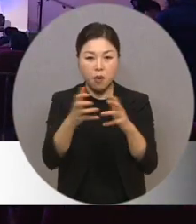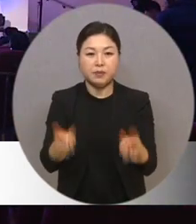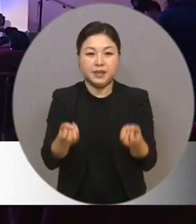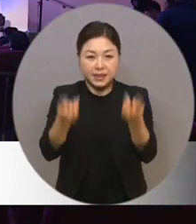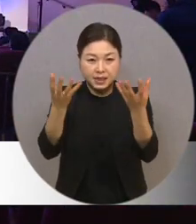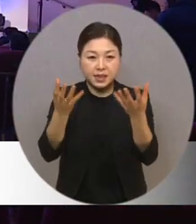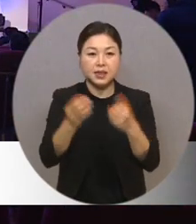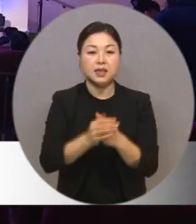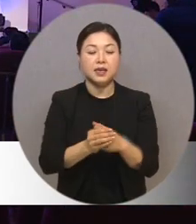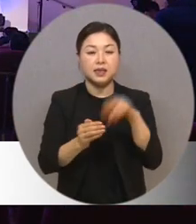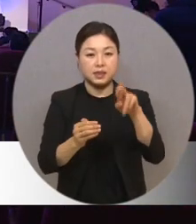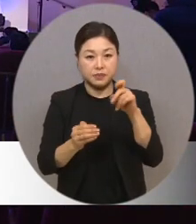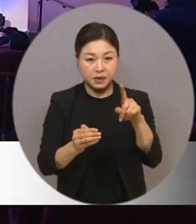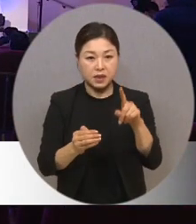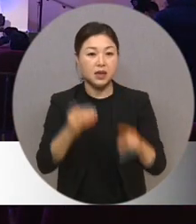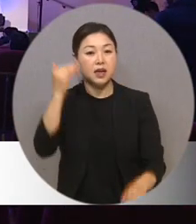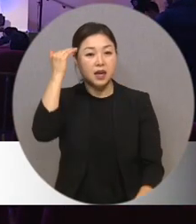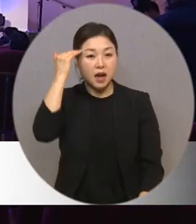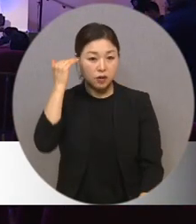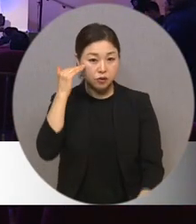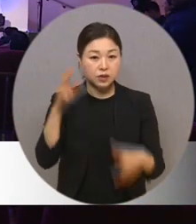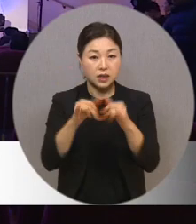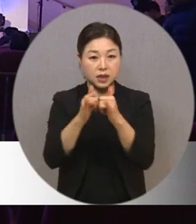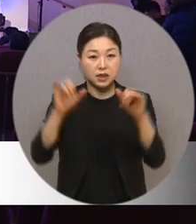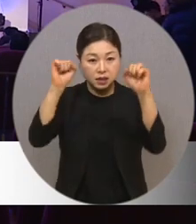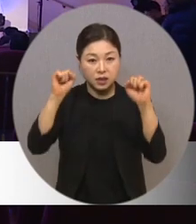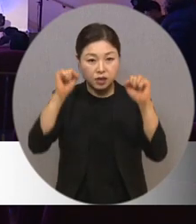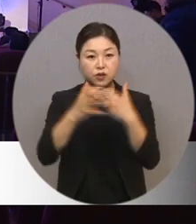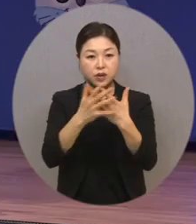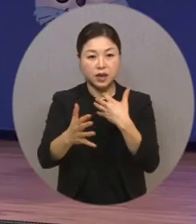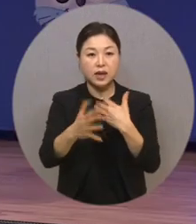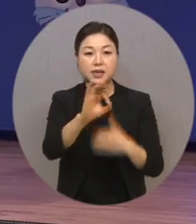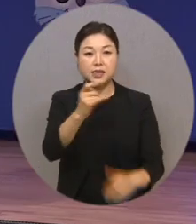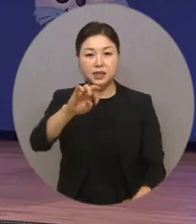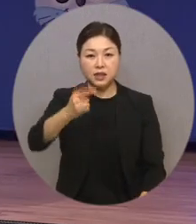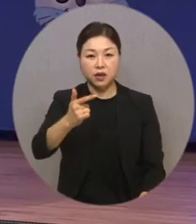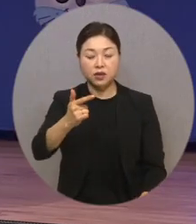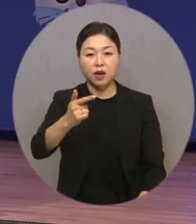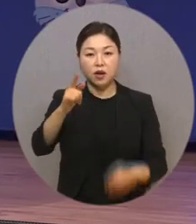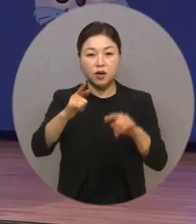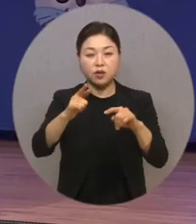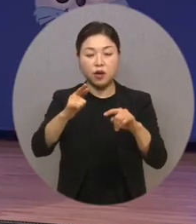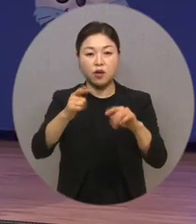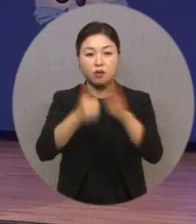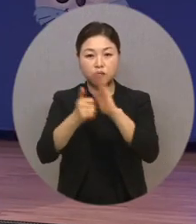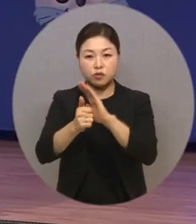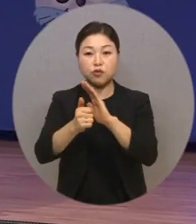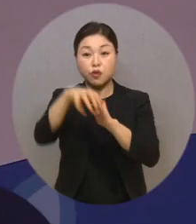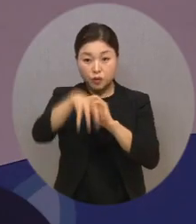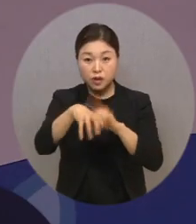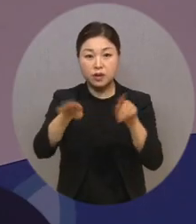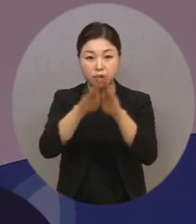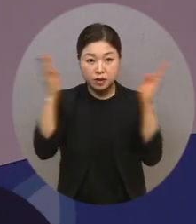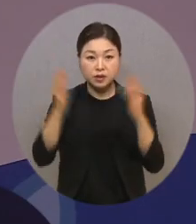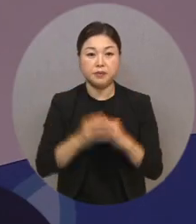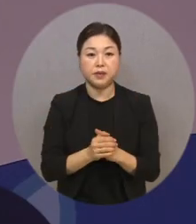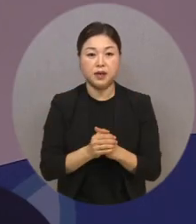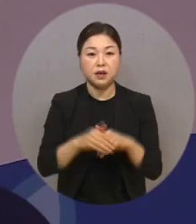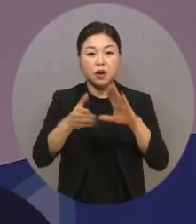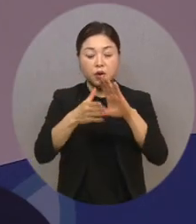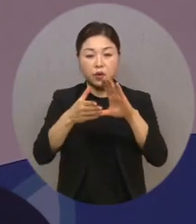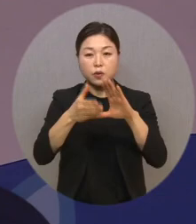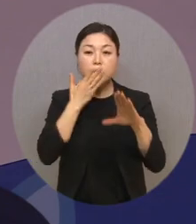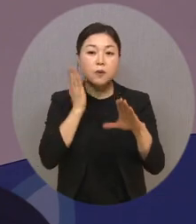22일 대한장애인체육회 이천선수촌에서 열렸습니다. 이날 행사는 한국 농아인 스포츠연맹 김양승